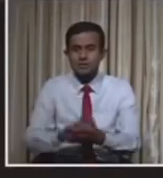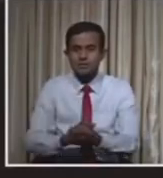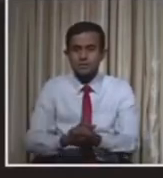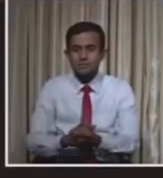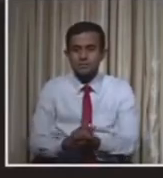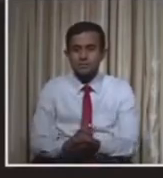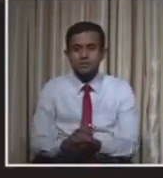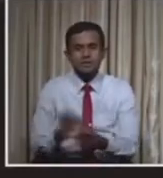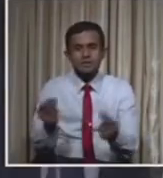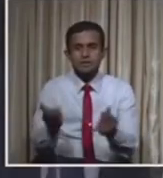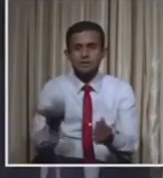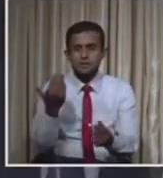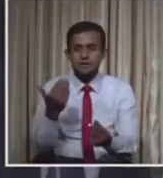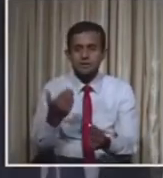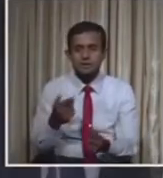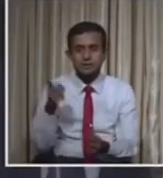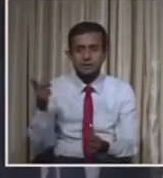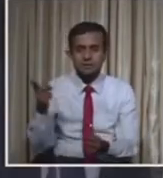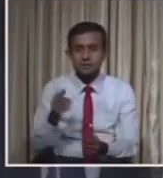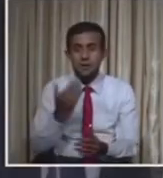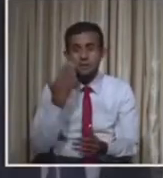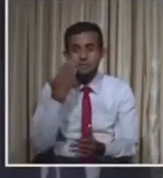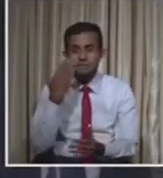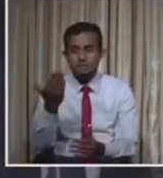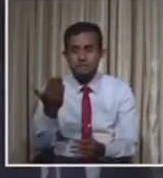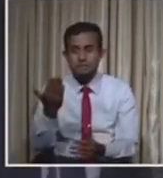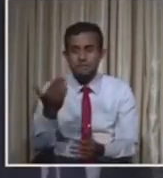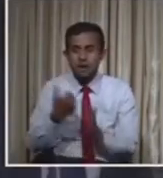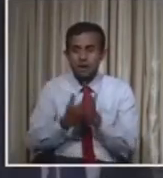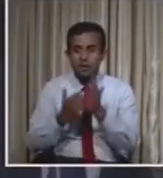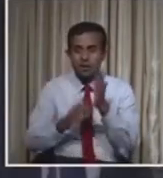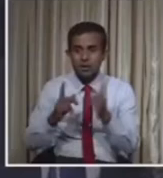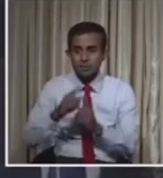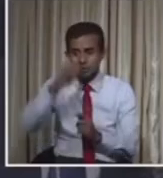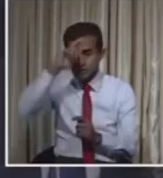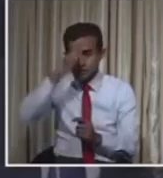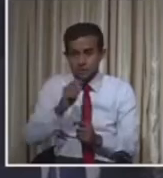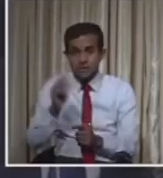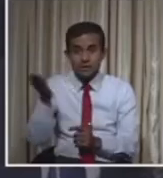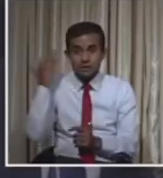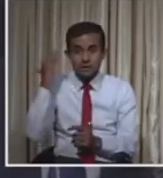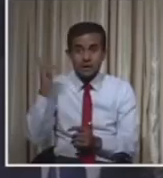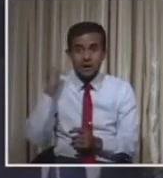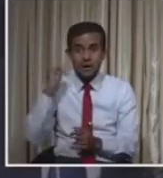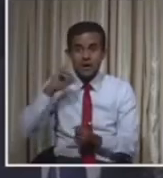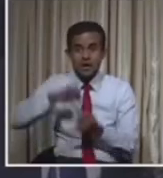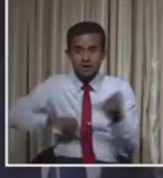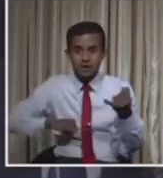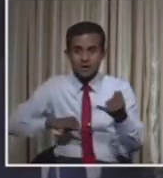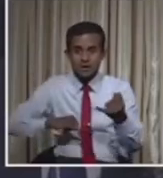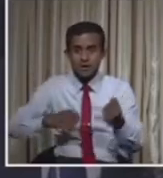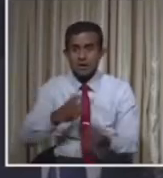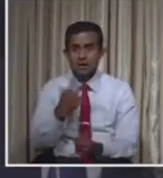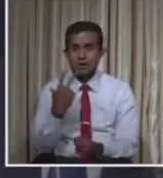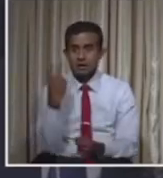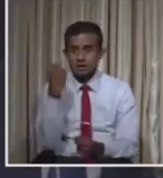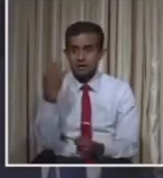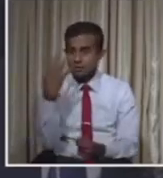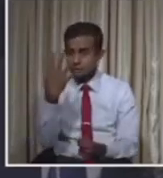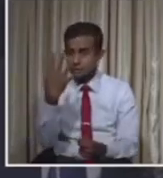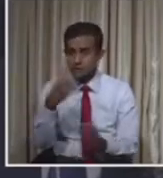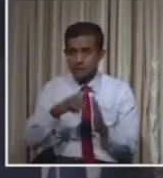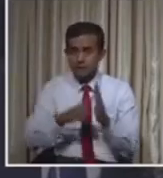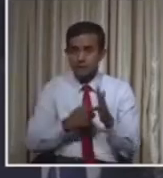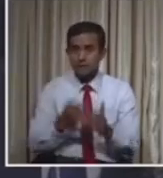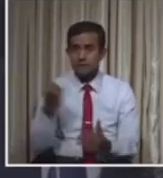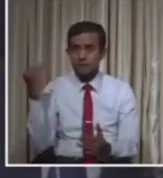කියන්න ඉක්මනට මම එතෙන්දී පෙන්න්නේ මේ ගරු ඇමතුමා ඒ හිටපු ආරක්ෂක ලේකම් තරුවතරේ ජෙනරල් එයා දුන්න